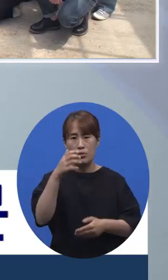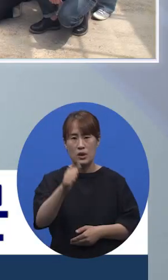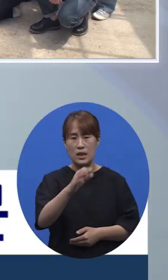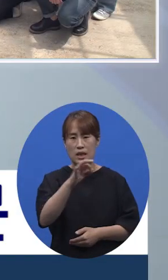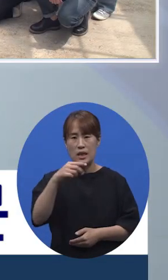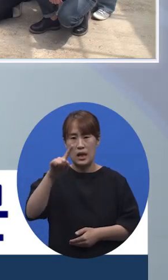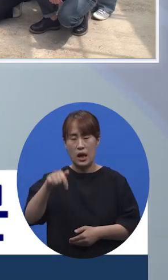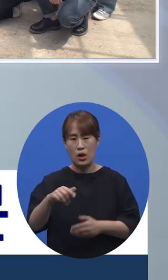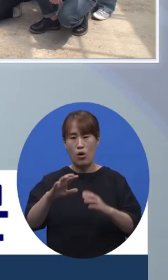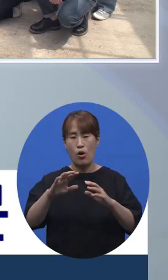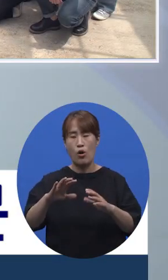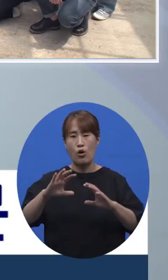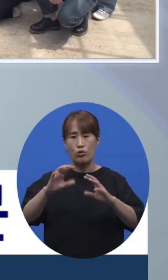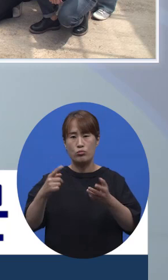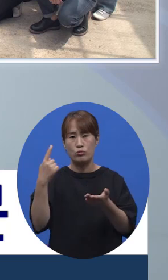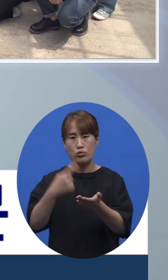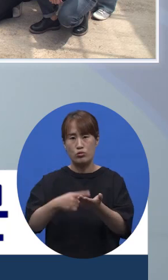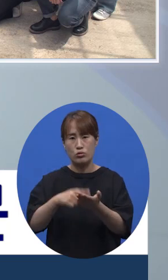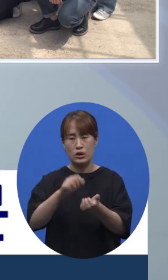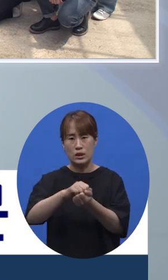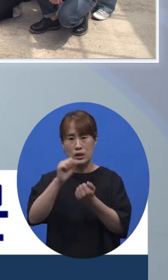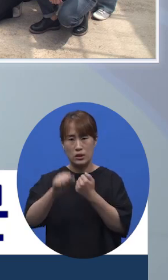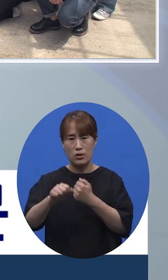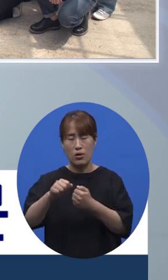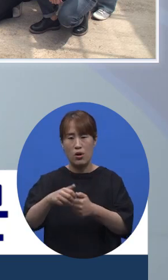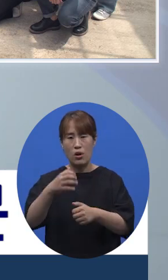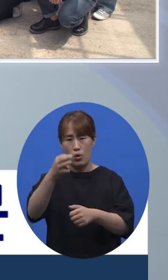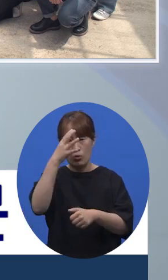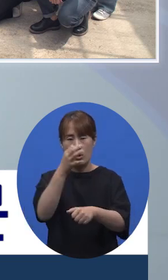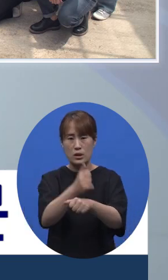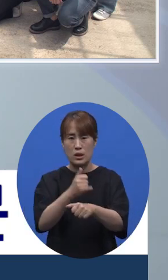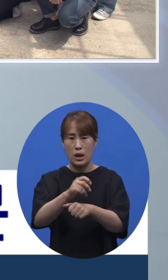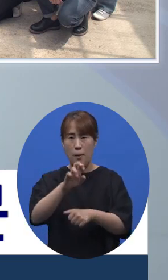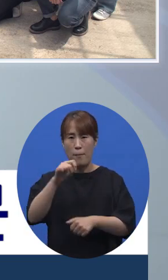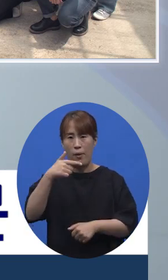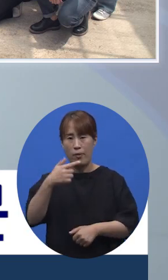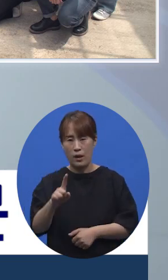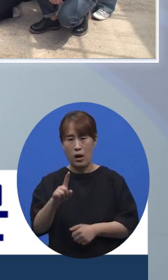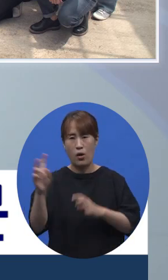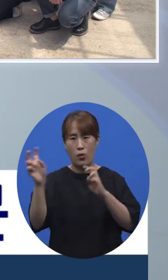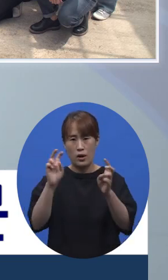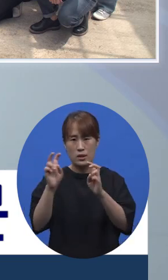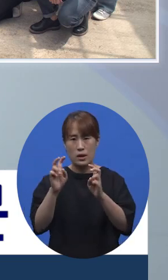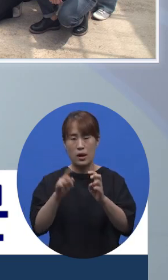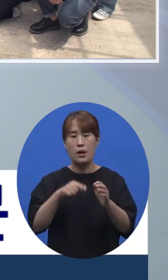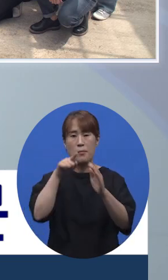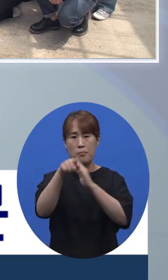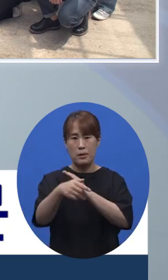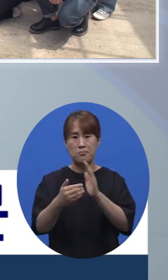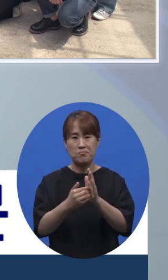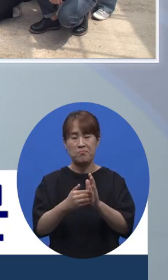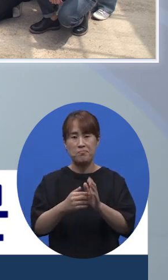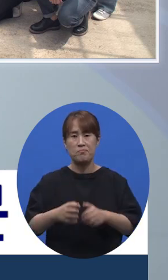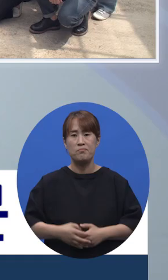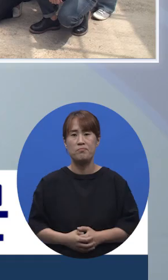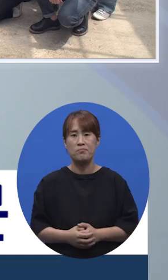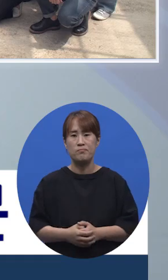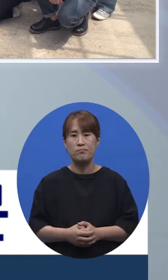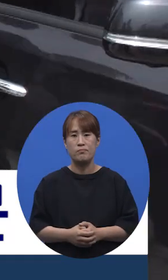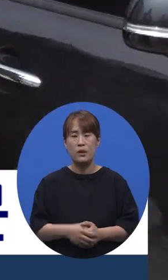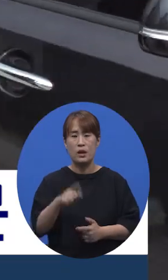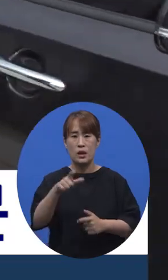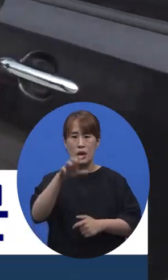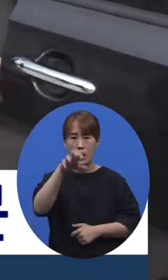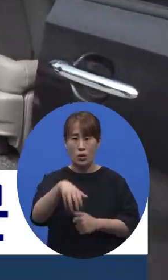이시종 개사 와 이낙연 국무총리는 진천군 소재 스마트 팜 농장 만나 ca 농업회사 법인 을 방문했습니다